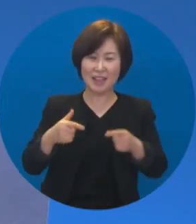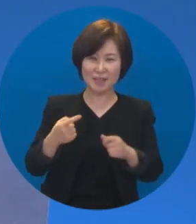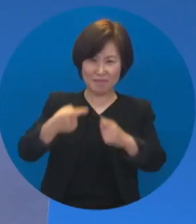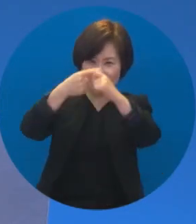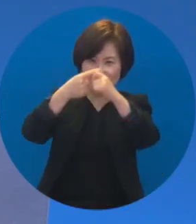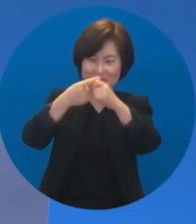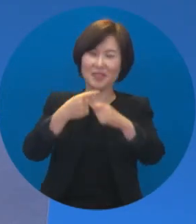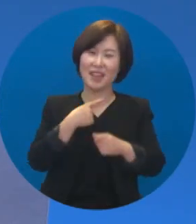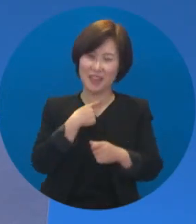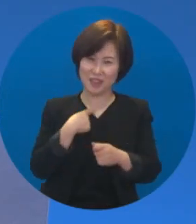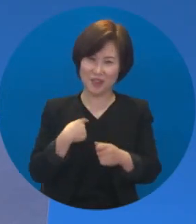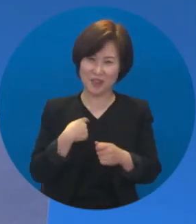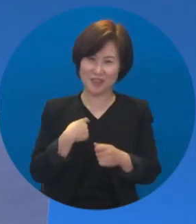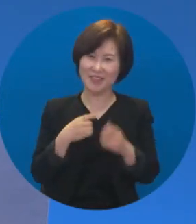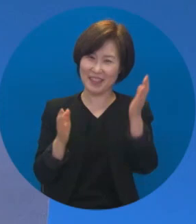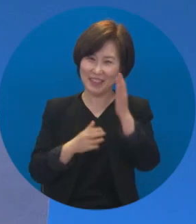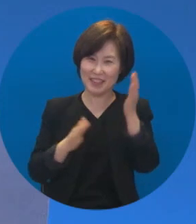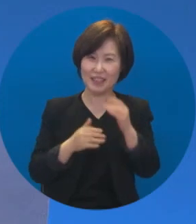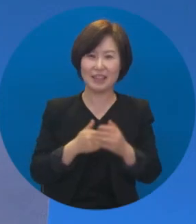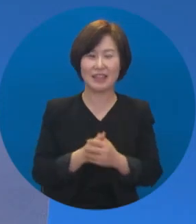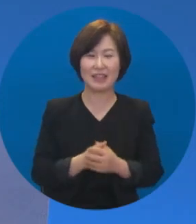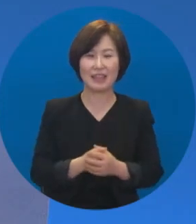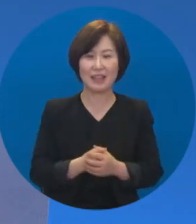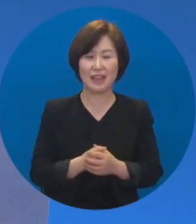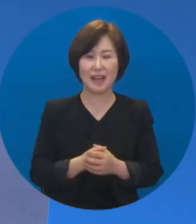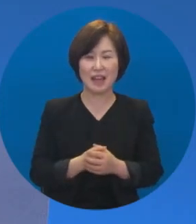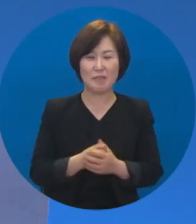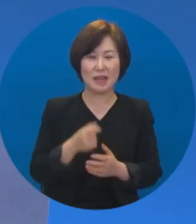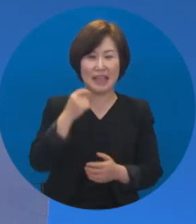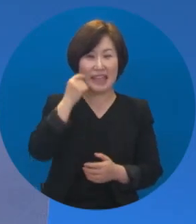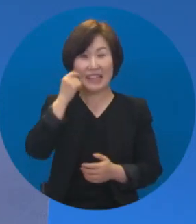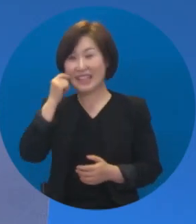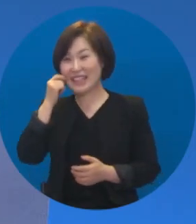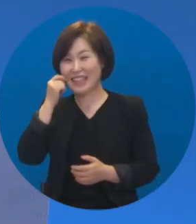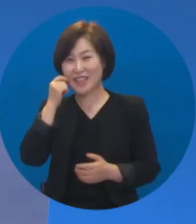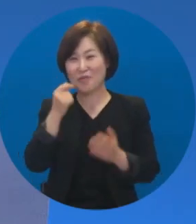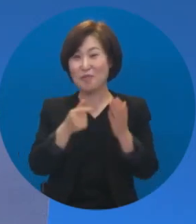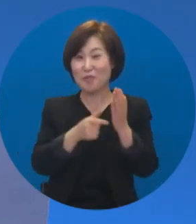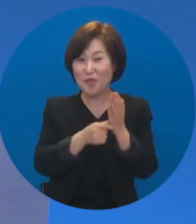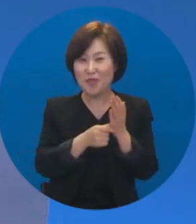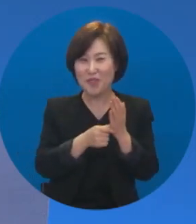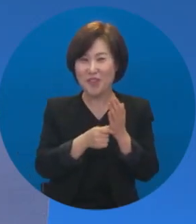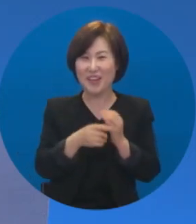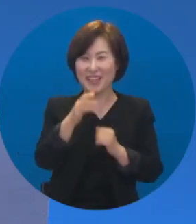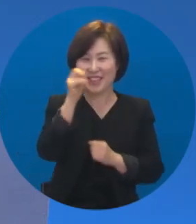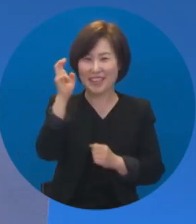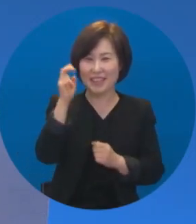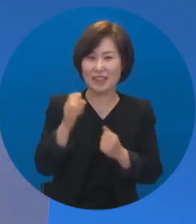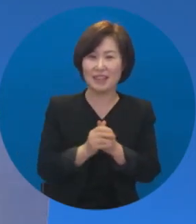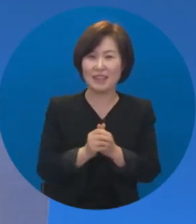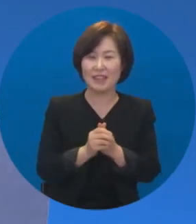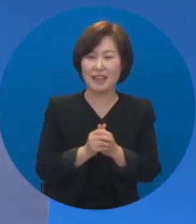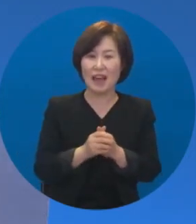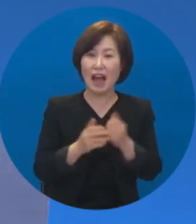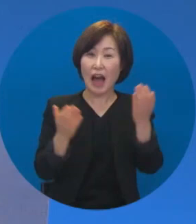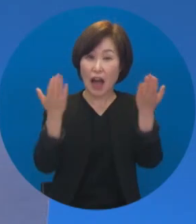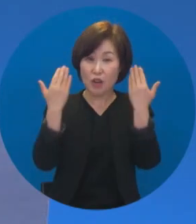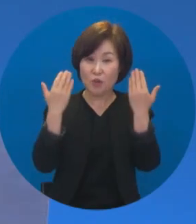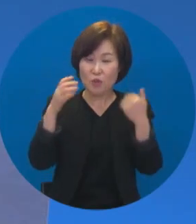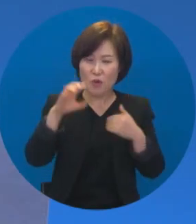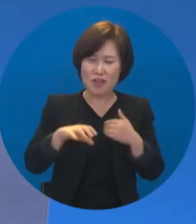했던 아이였어요. 아마 인기투표로 얻었던 자리였던 것 같아요. 하지만 학교에서는